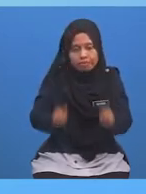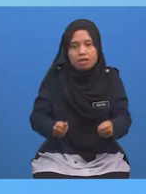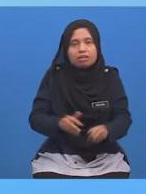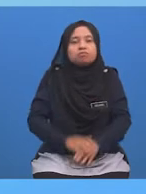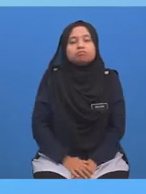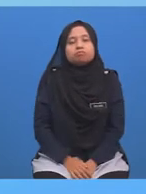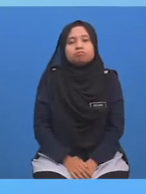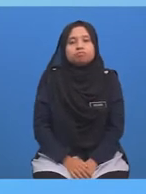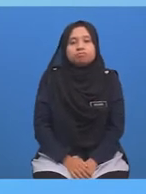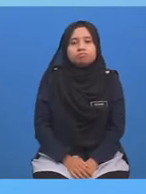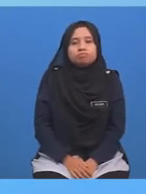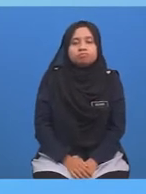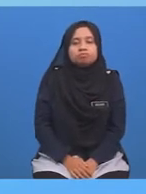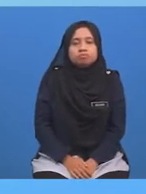ahli.